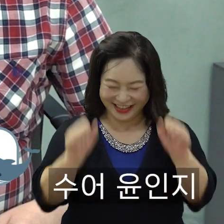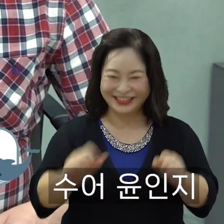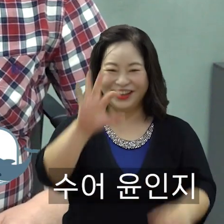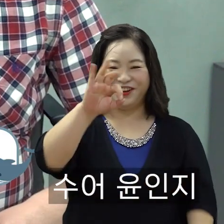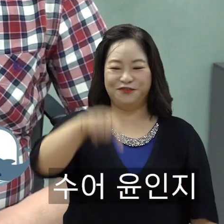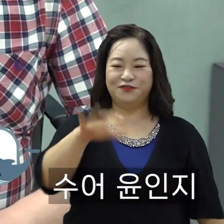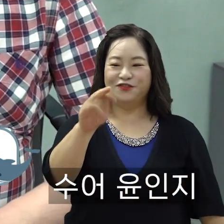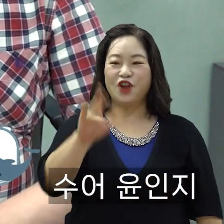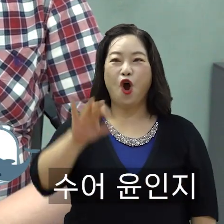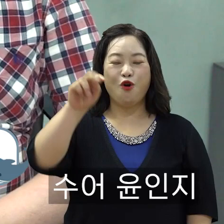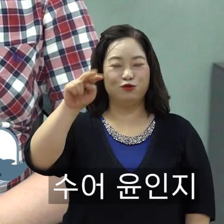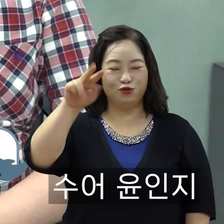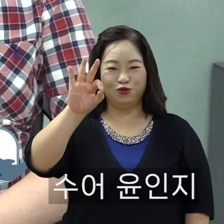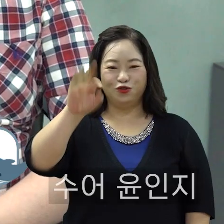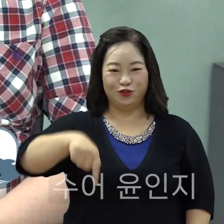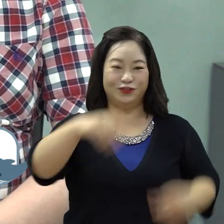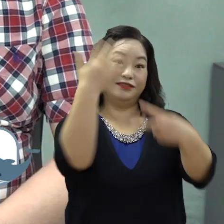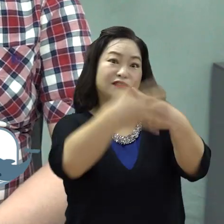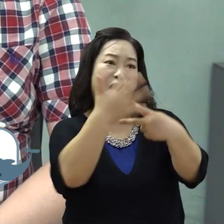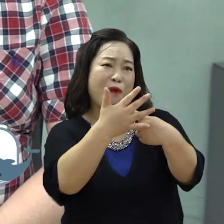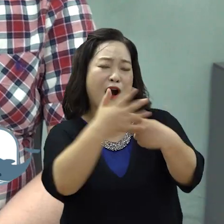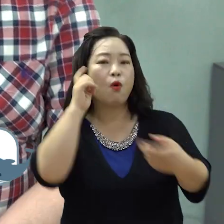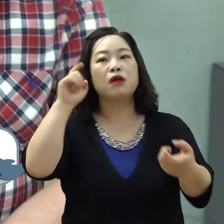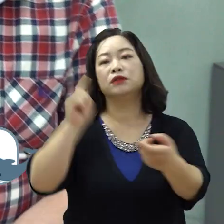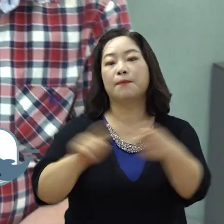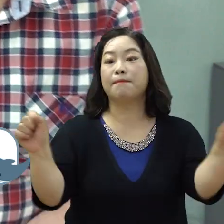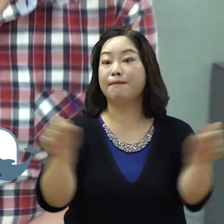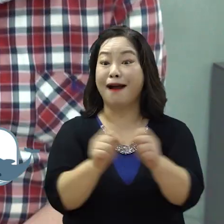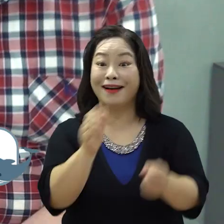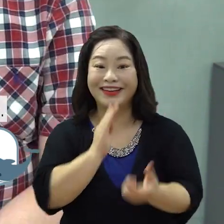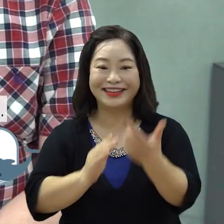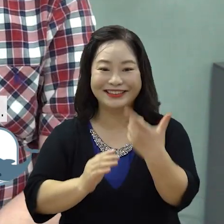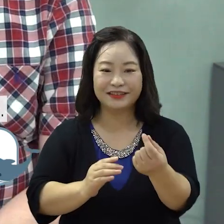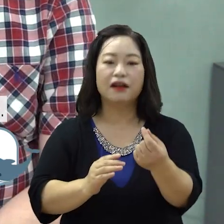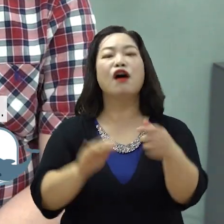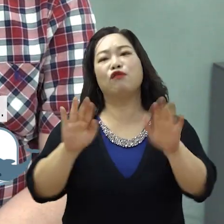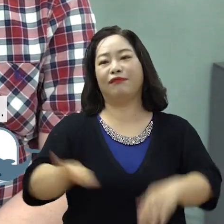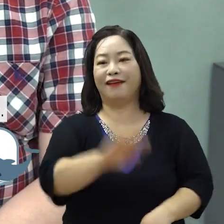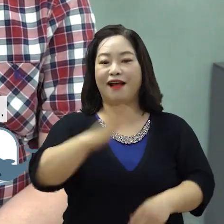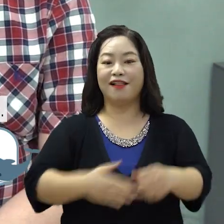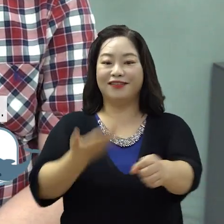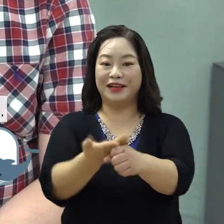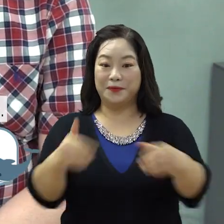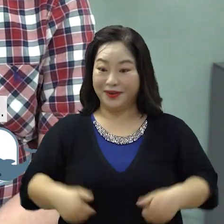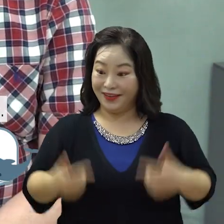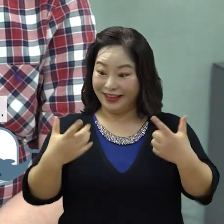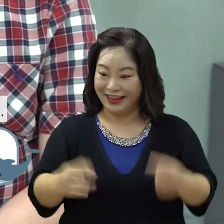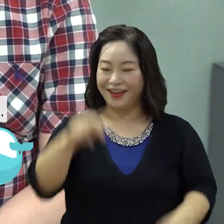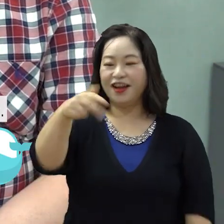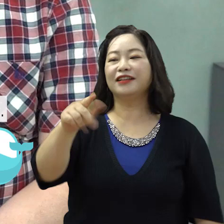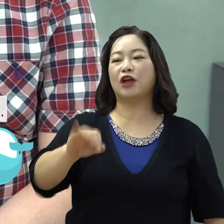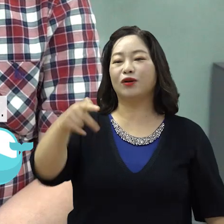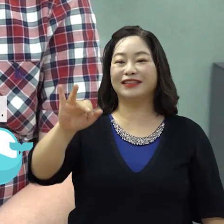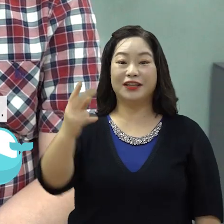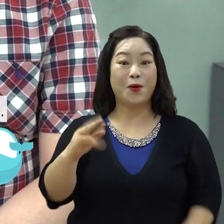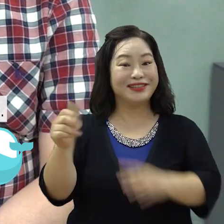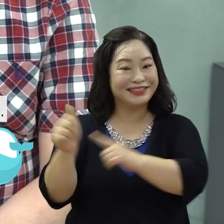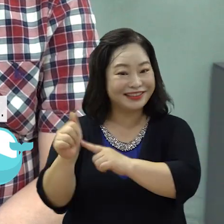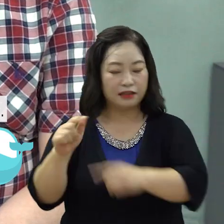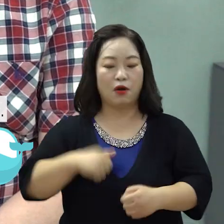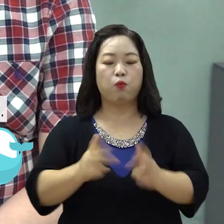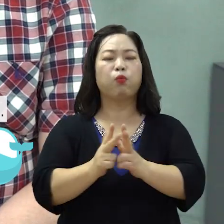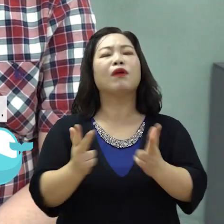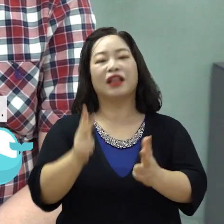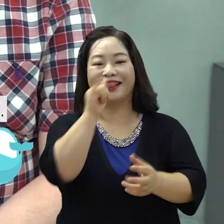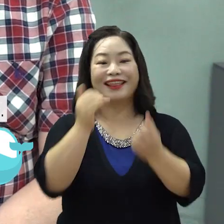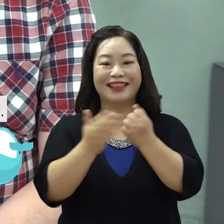네, 여러분. 우영우와 함께 자폐인에 대한 관심이 굉장히 높아졌어요. 우리가 오늘 좀 알려드려야 될 것 같아요, 지용 씨. 예, 제가